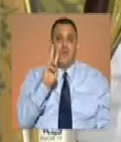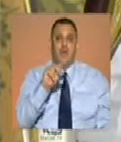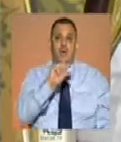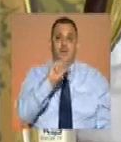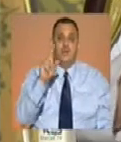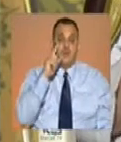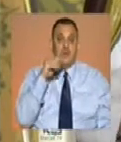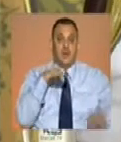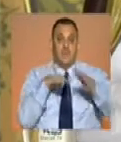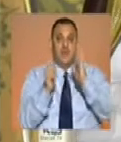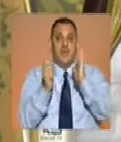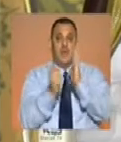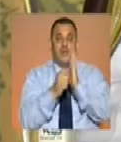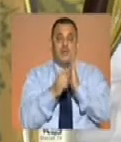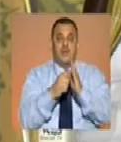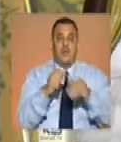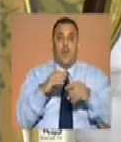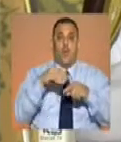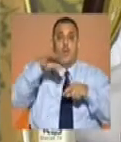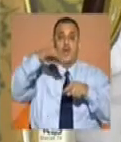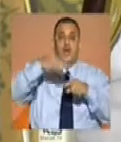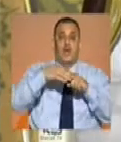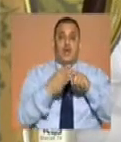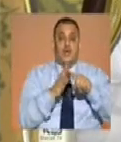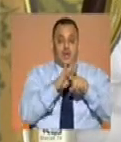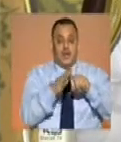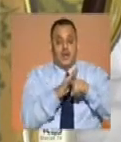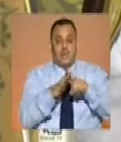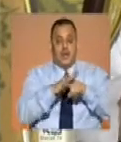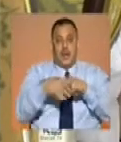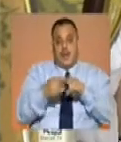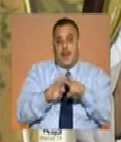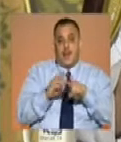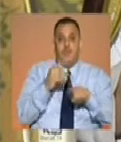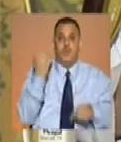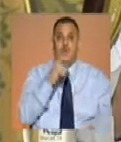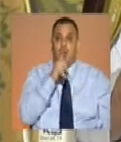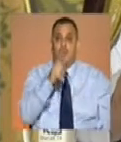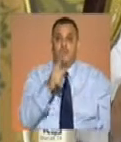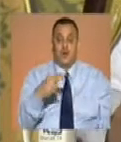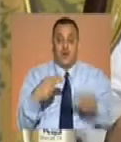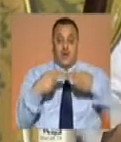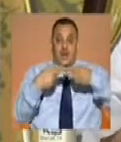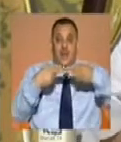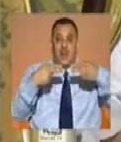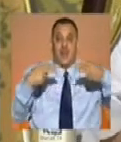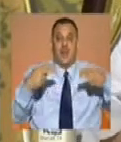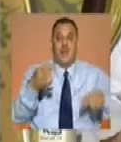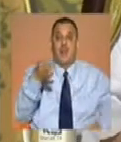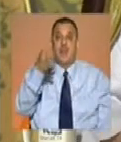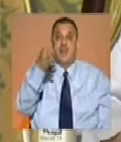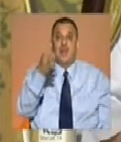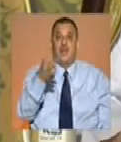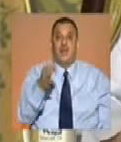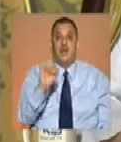احيانا يكون في البيت وياخذ معه ورق لينظف البول الذي يخرج منه. يا اخي الفاضل سؤالك الطويل هذا اعتقد ان يا اخ